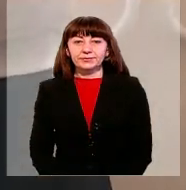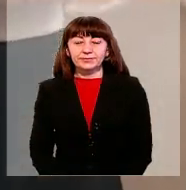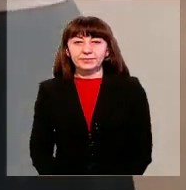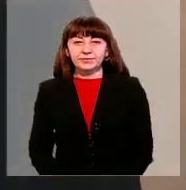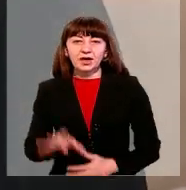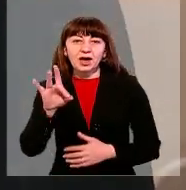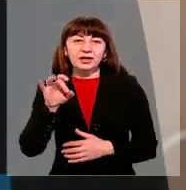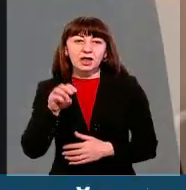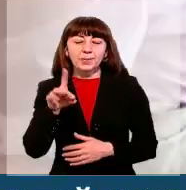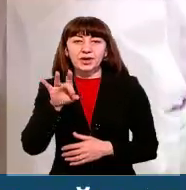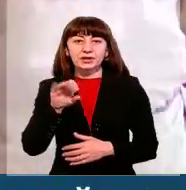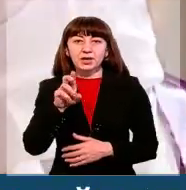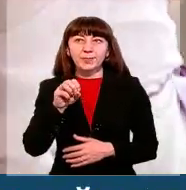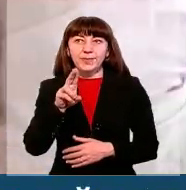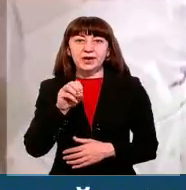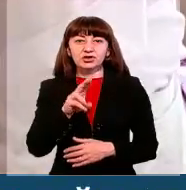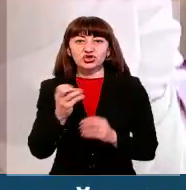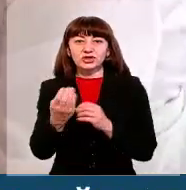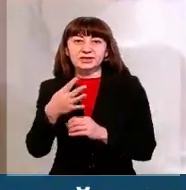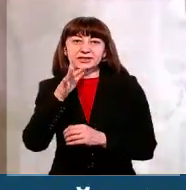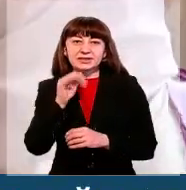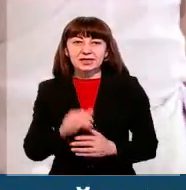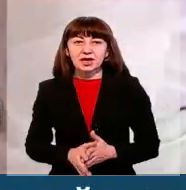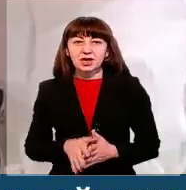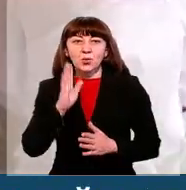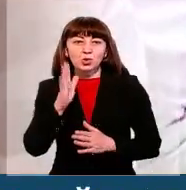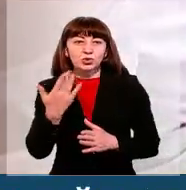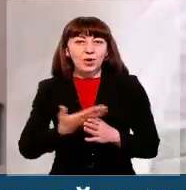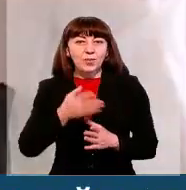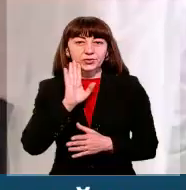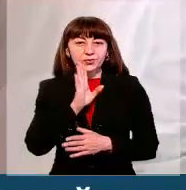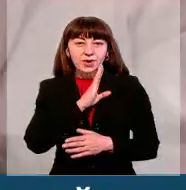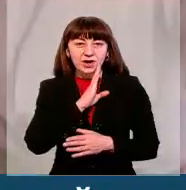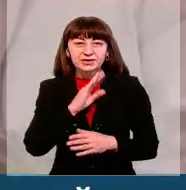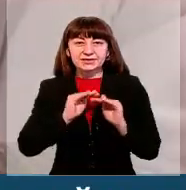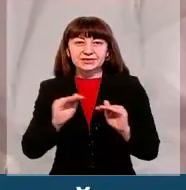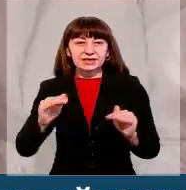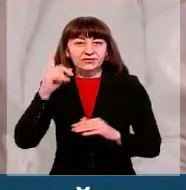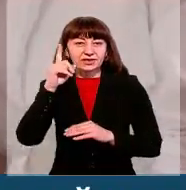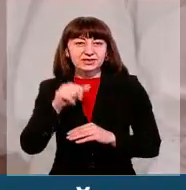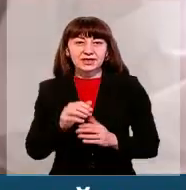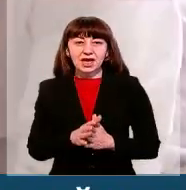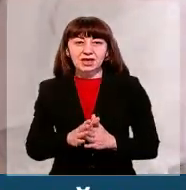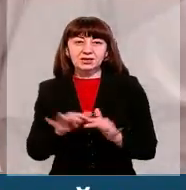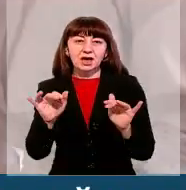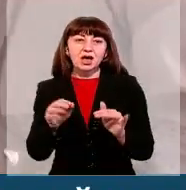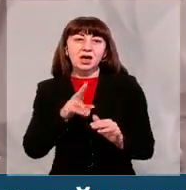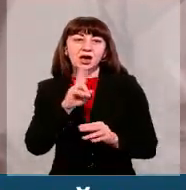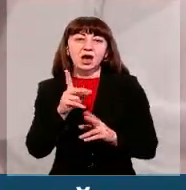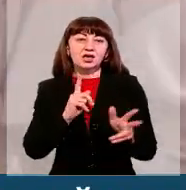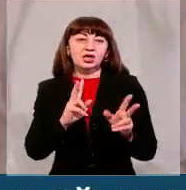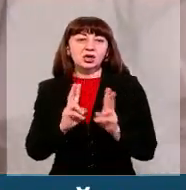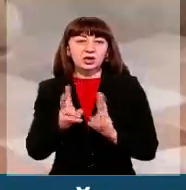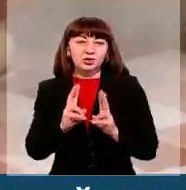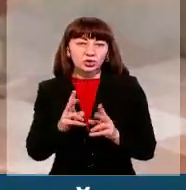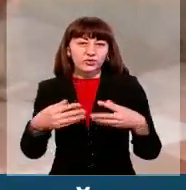Айылы Манарбек 14 жаста. Анасының көмекшісі болған ол бала кезінен асханаға жақын. Тамақтың түр-түрін дайындап, асыйдың